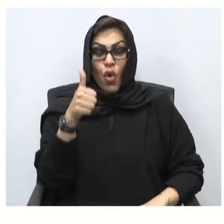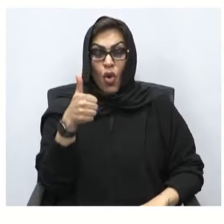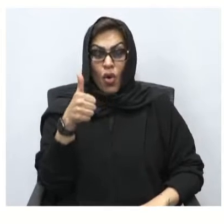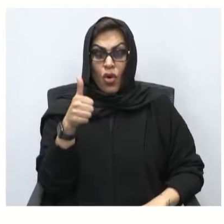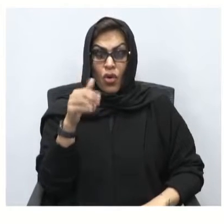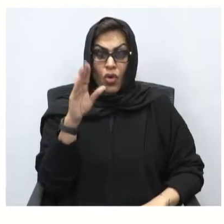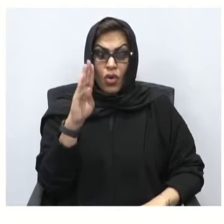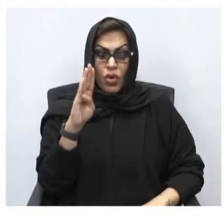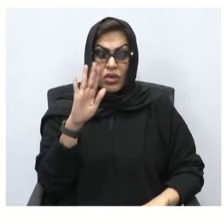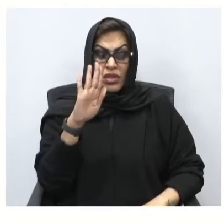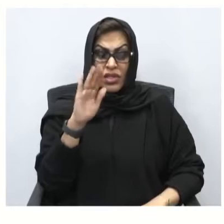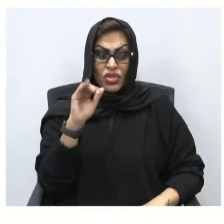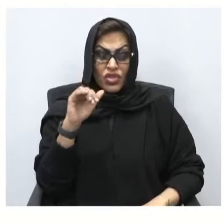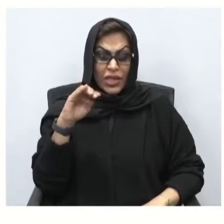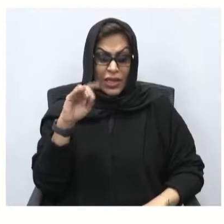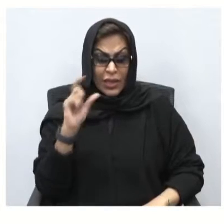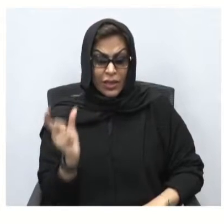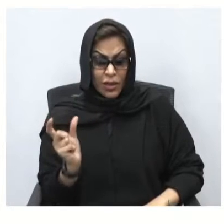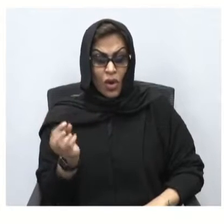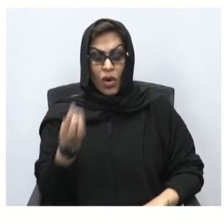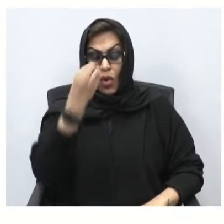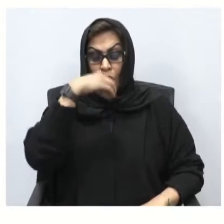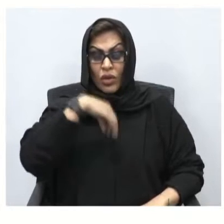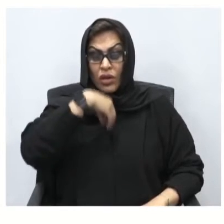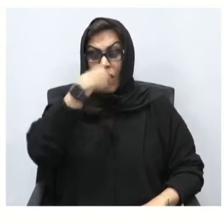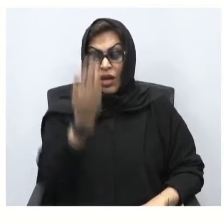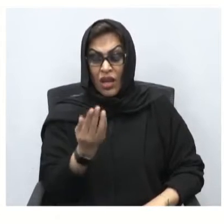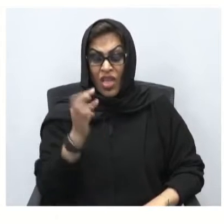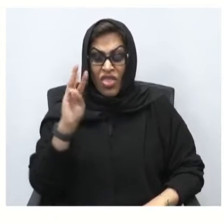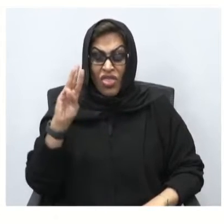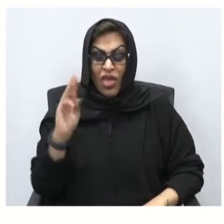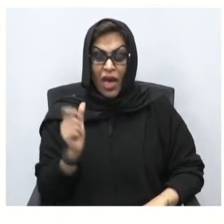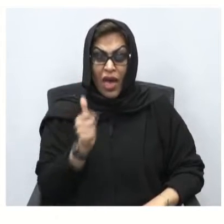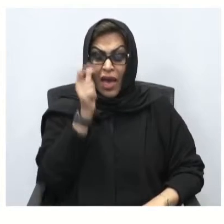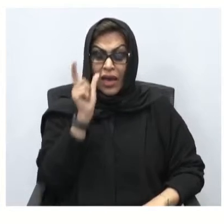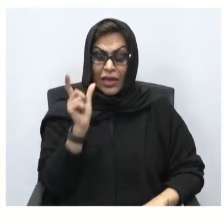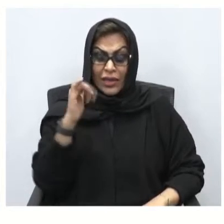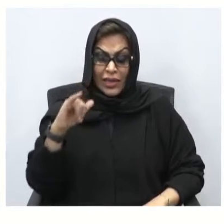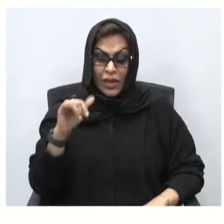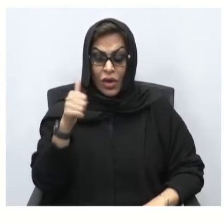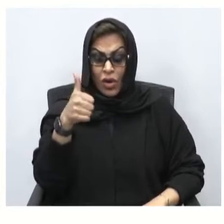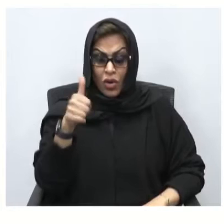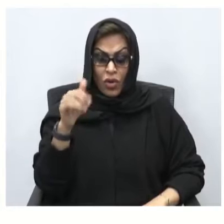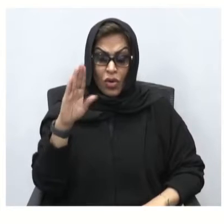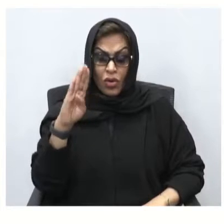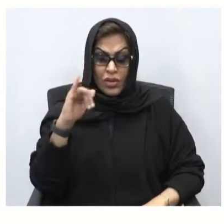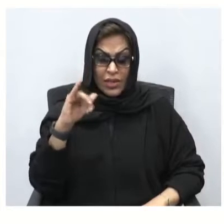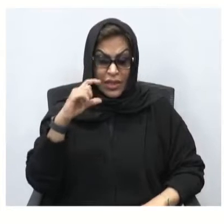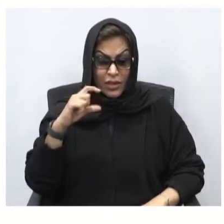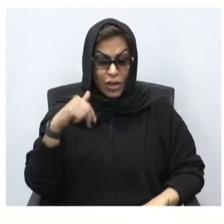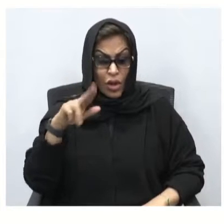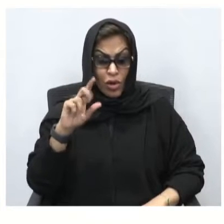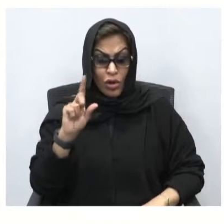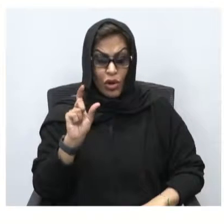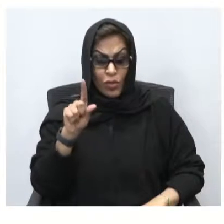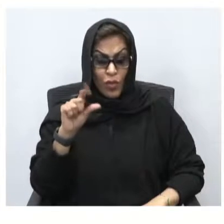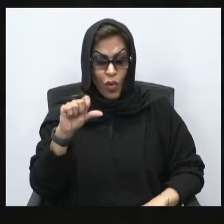الك في الدم من الذي يقوم بهذه العمليه الدماغ لاحظوا انه